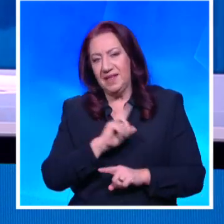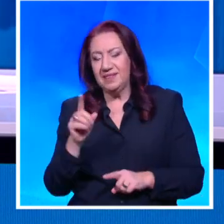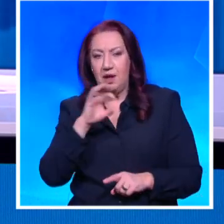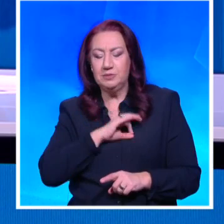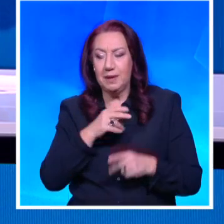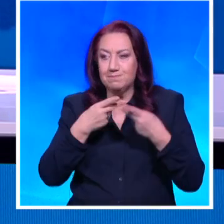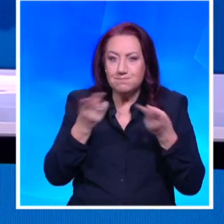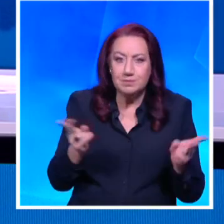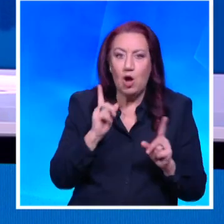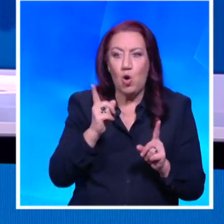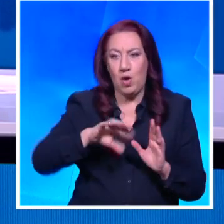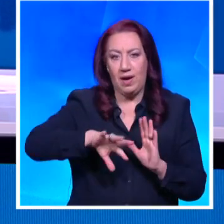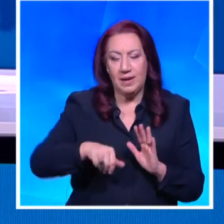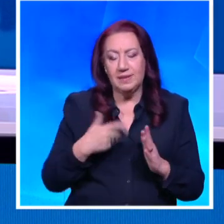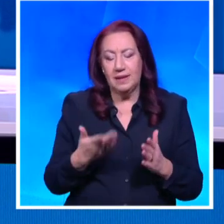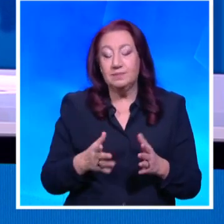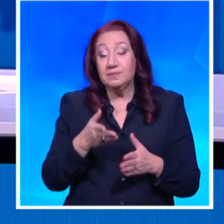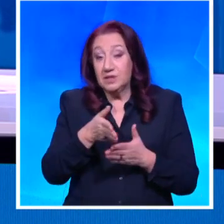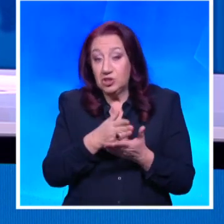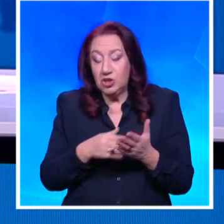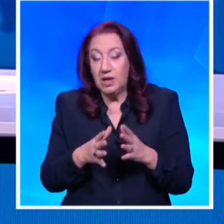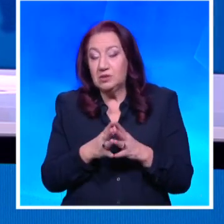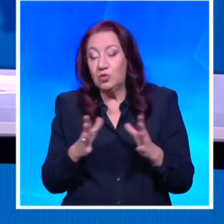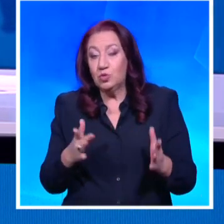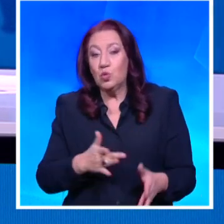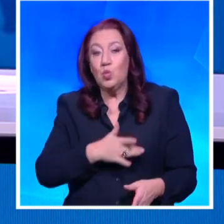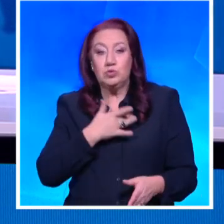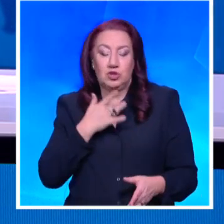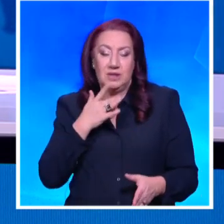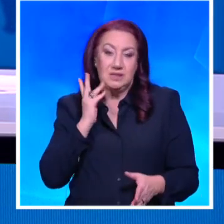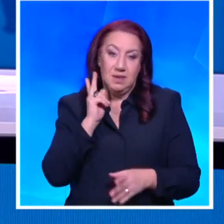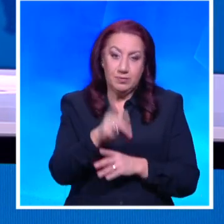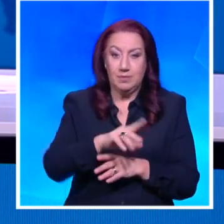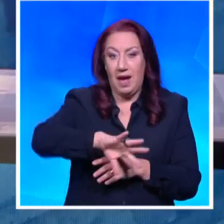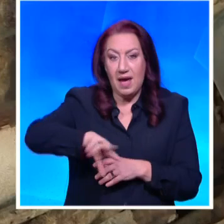неразкрити. За част от най-фрапиращите набези разказват Маргарита Стефанова и Евелина Драгнева.